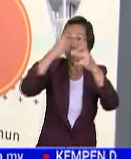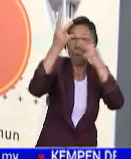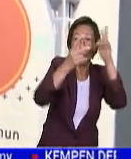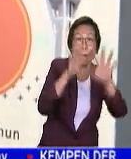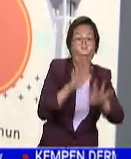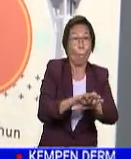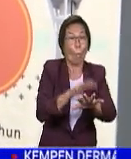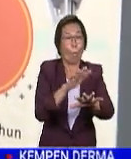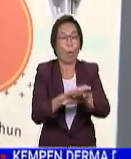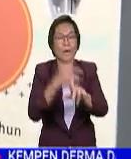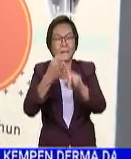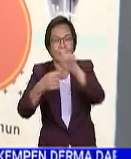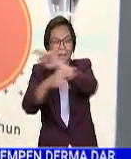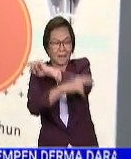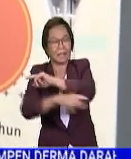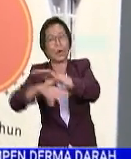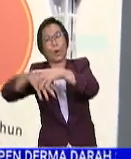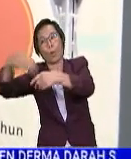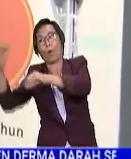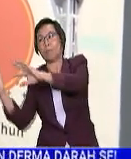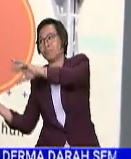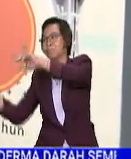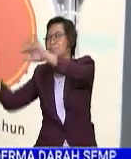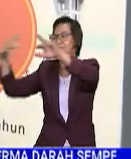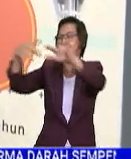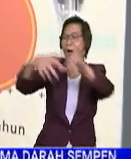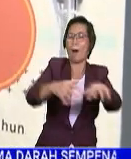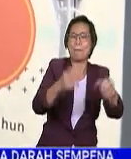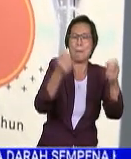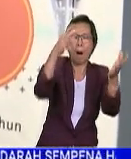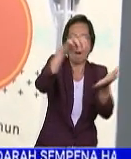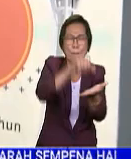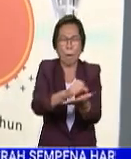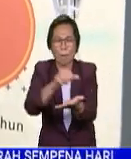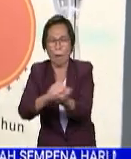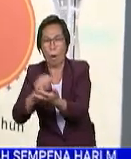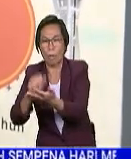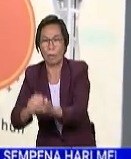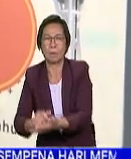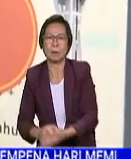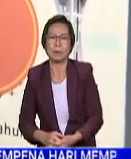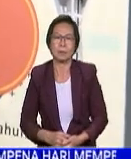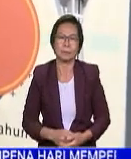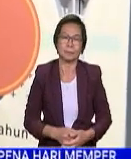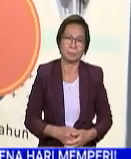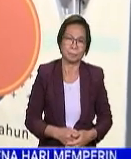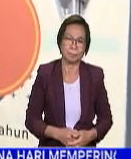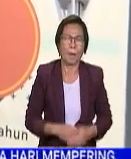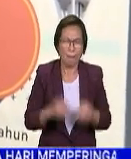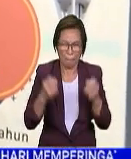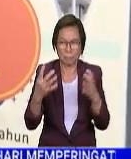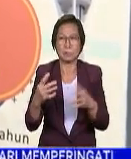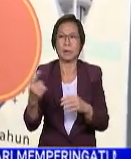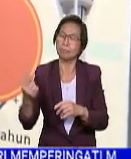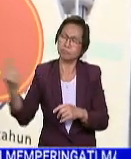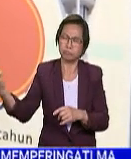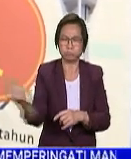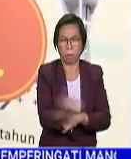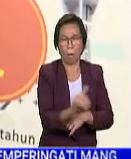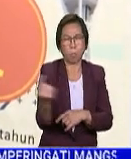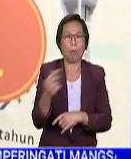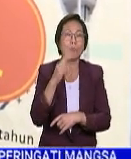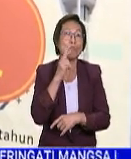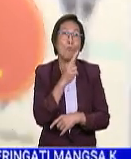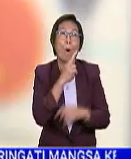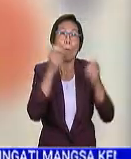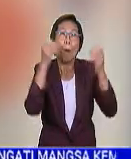k ramailah daripada negeri-negeri yang luar banyak tempahan banyak inak in sekarang ni kalau restoran tu